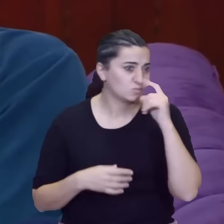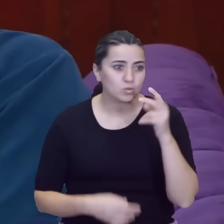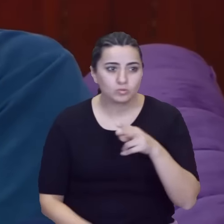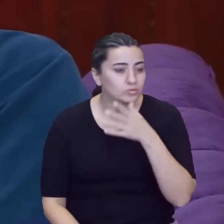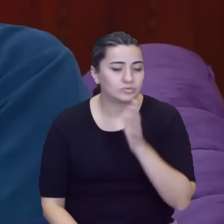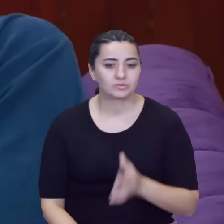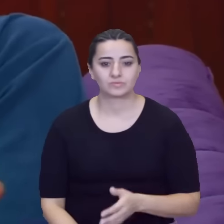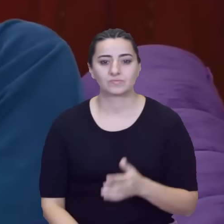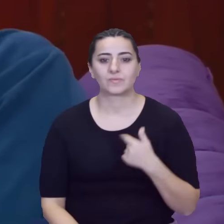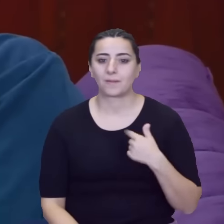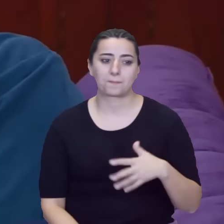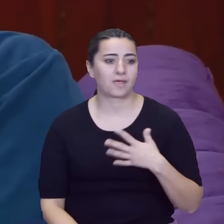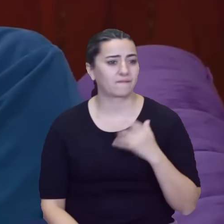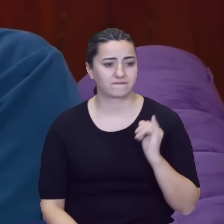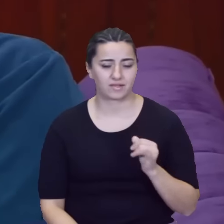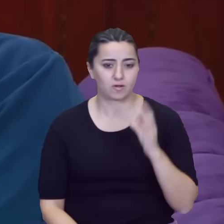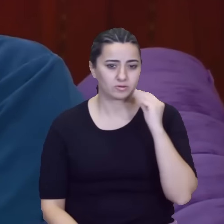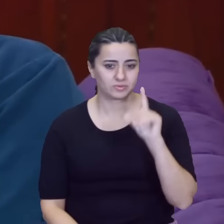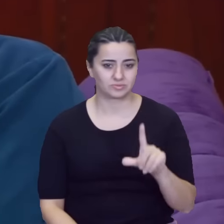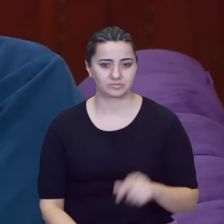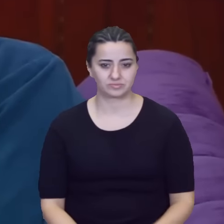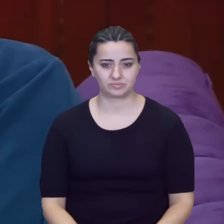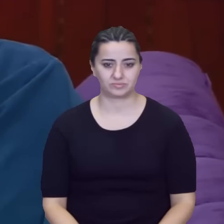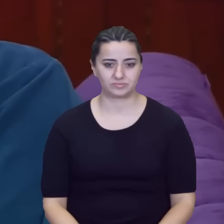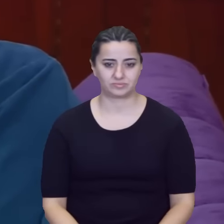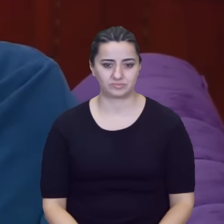ölmüş? Çatlarım ben meraktan, öğrenmem lazım.